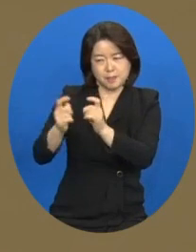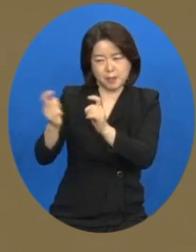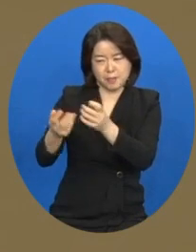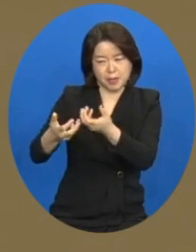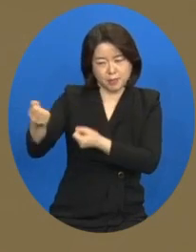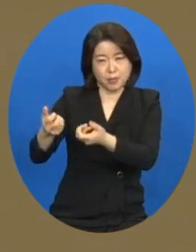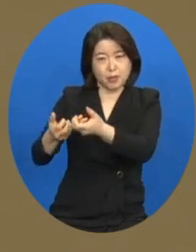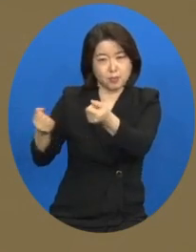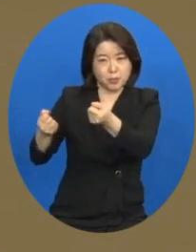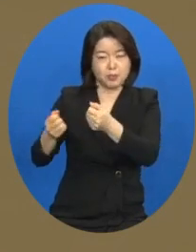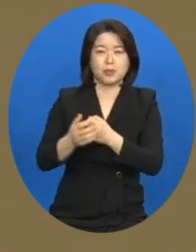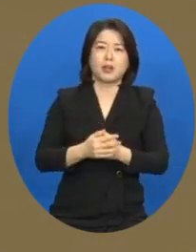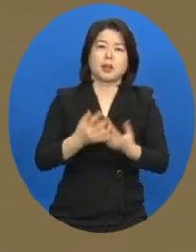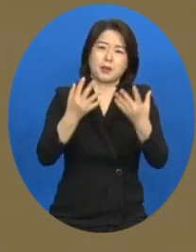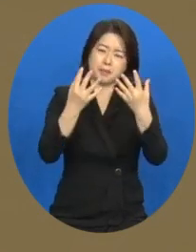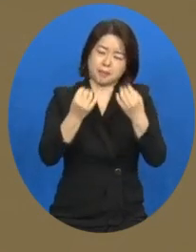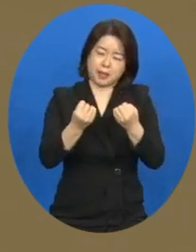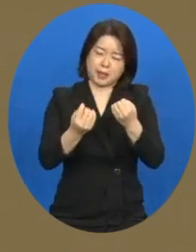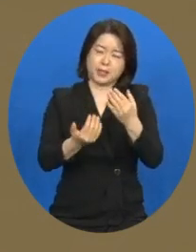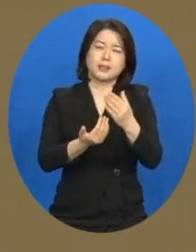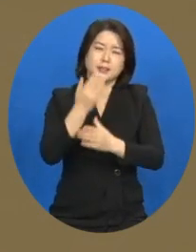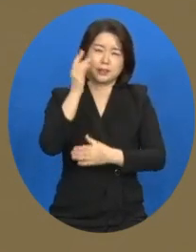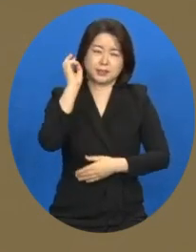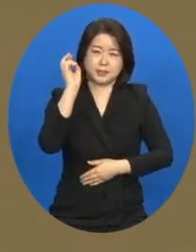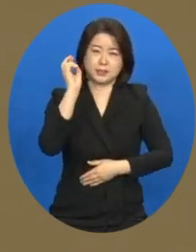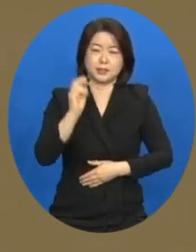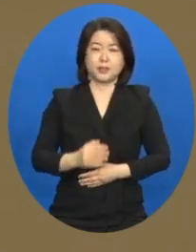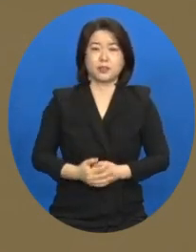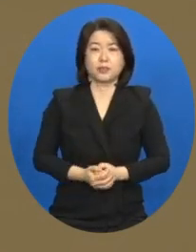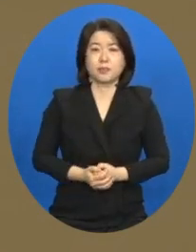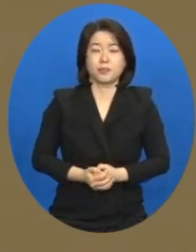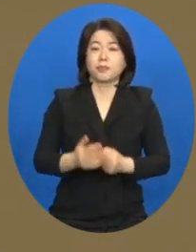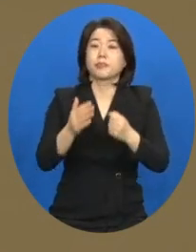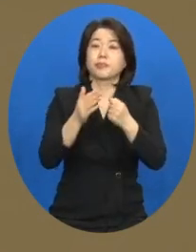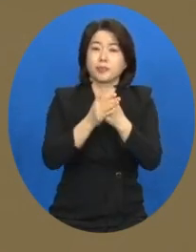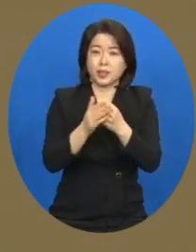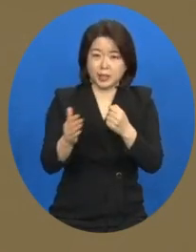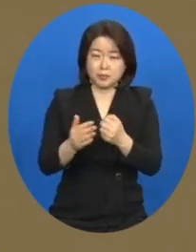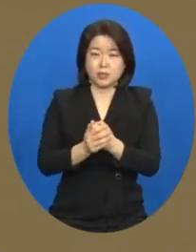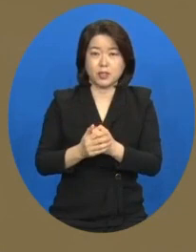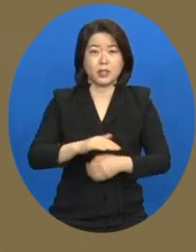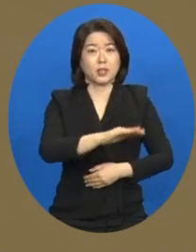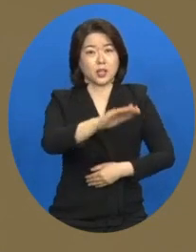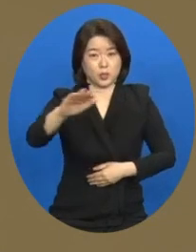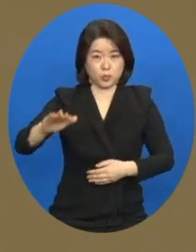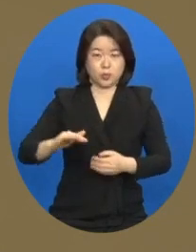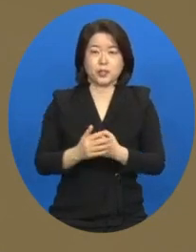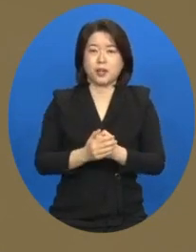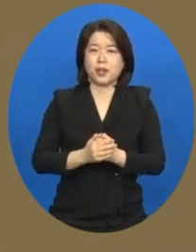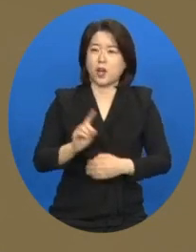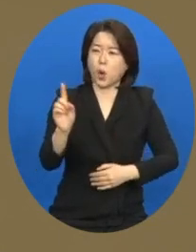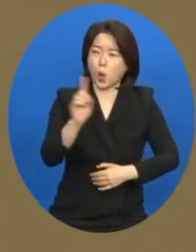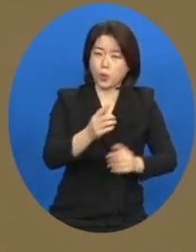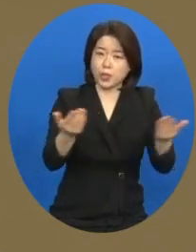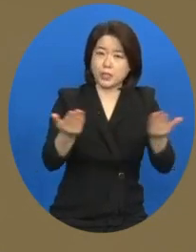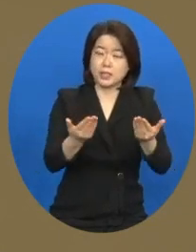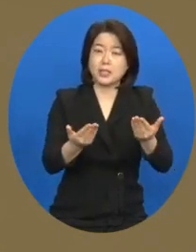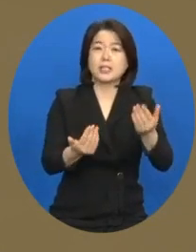분열이 참 많이 있습니다. 그러므로 우리가 어떤 일이